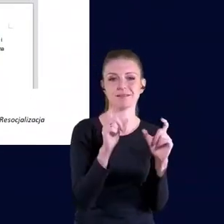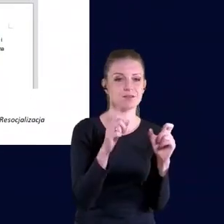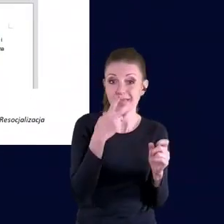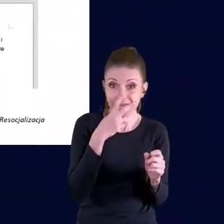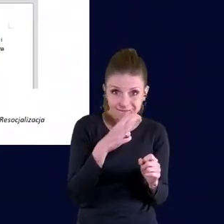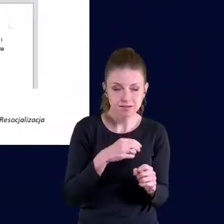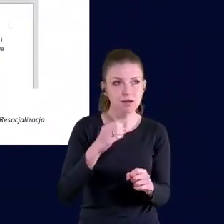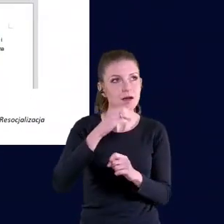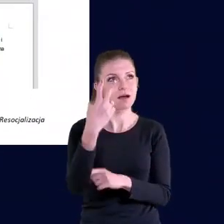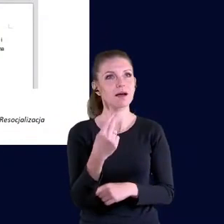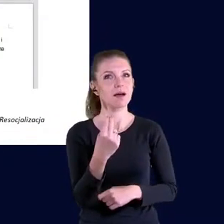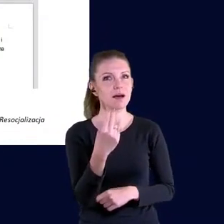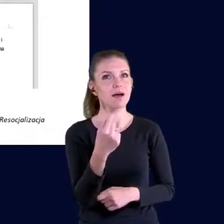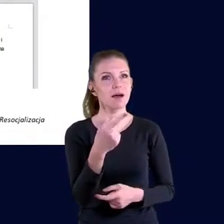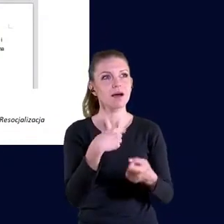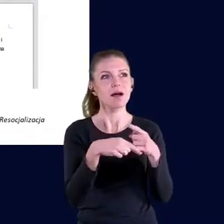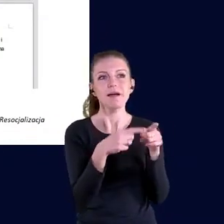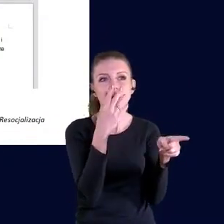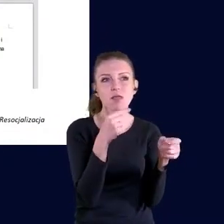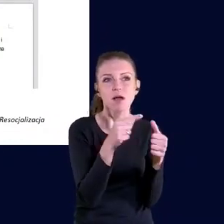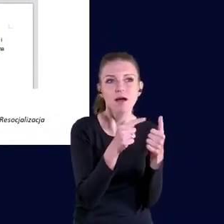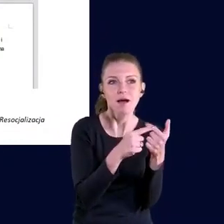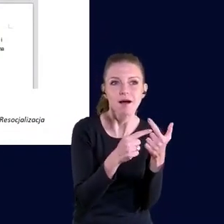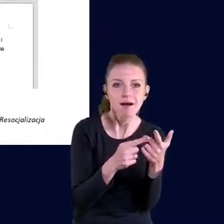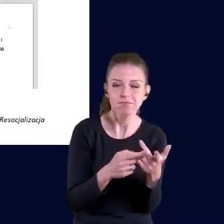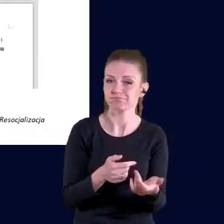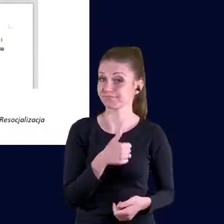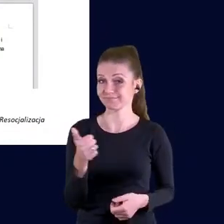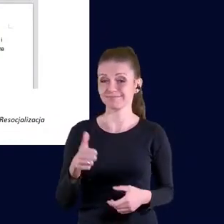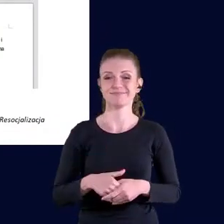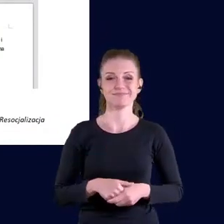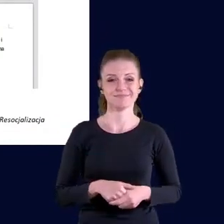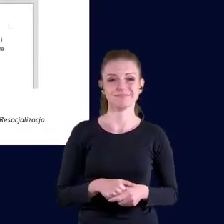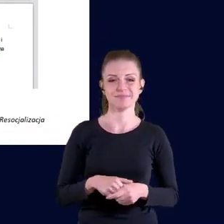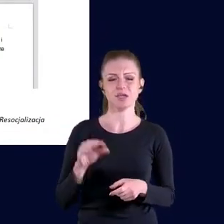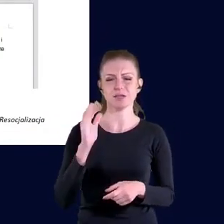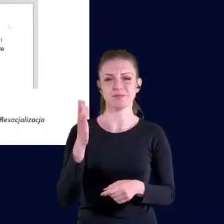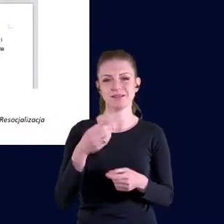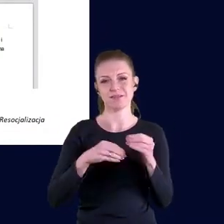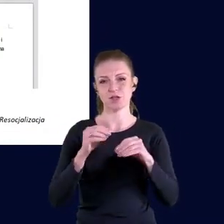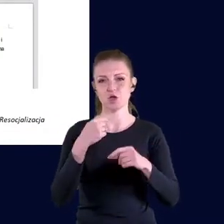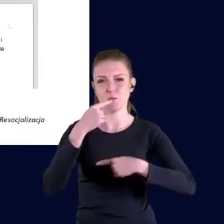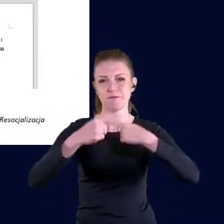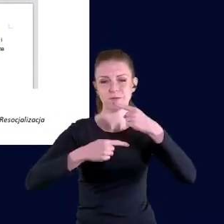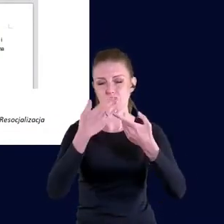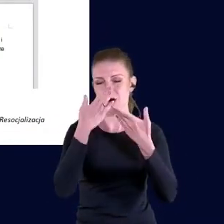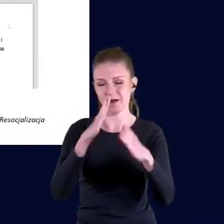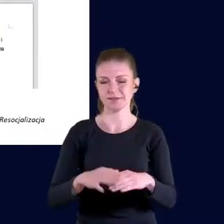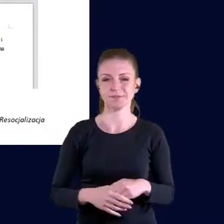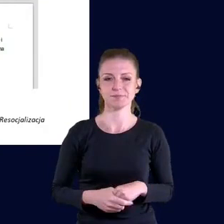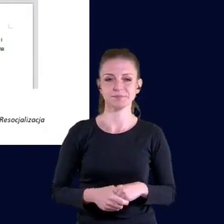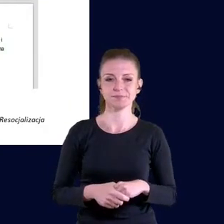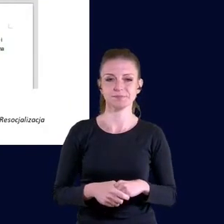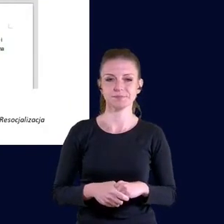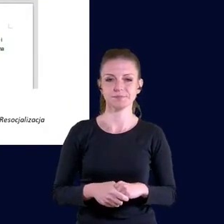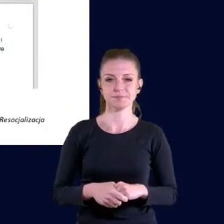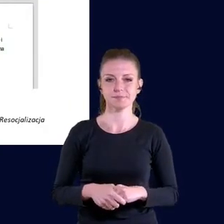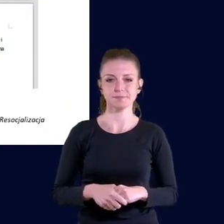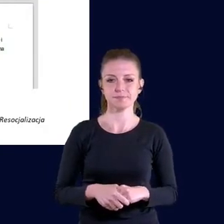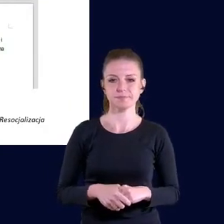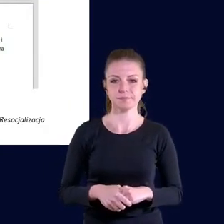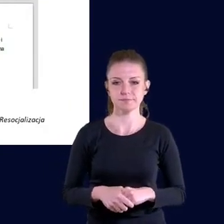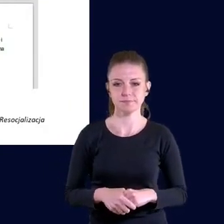prezentacji będzie co więcej dokonującą adaptacji dostosowując materiały